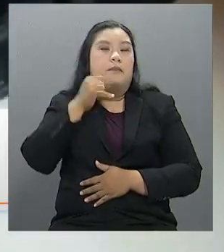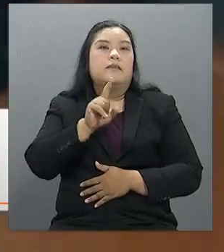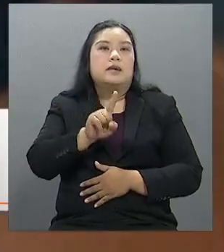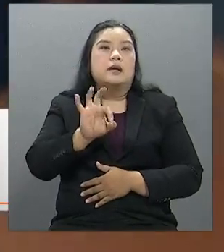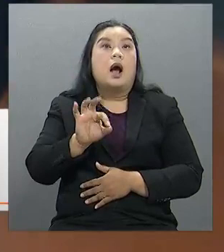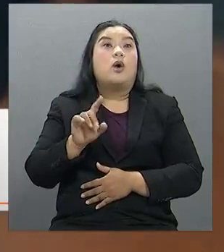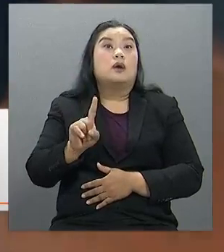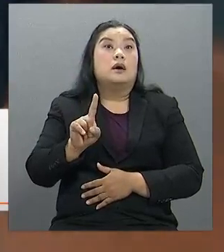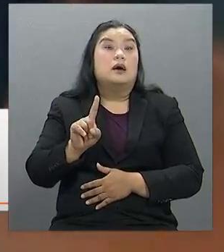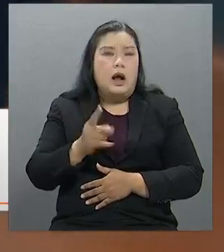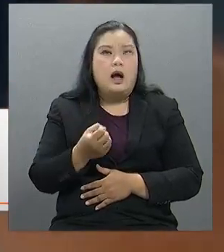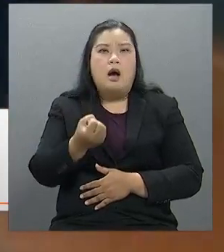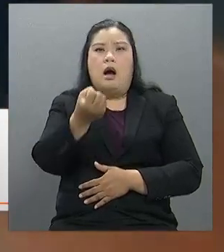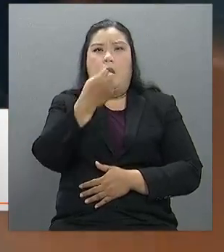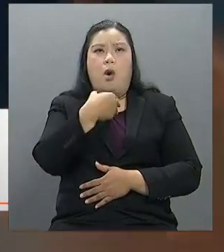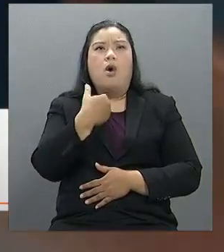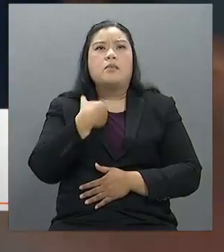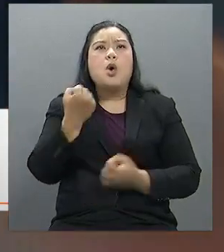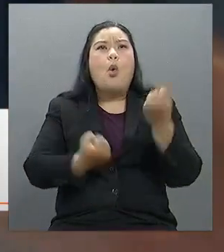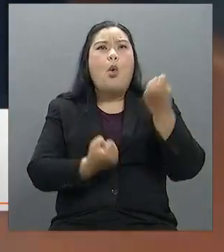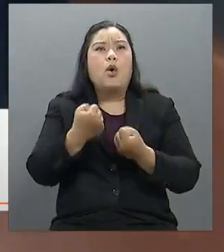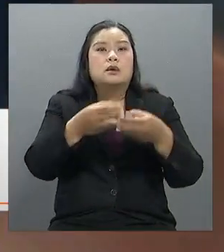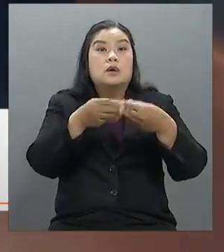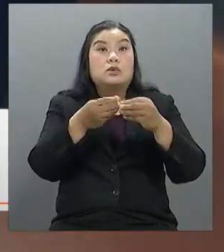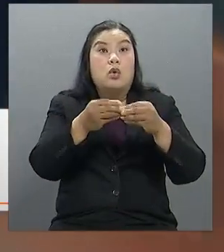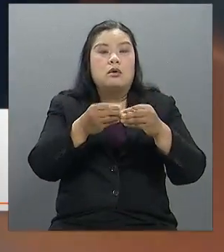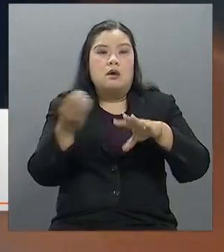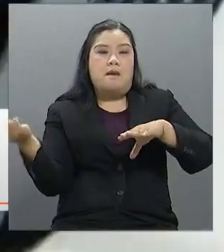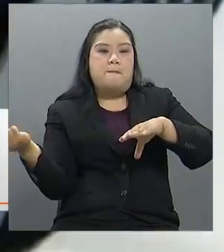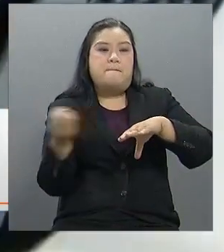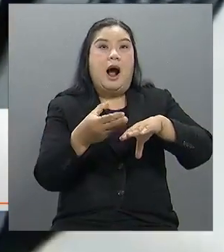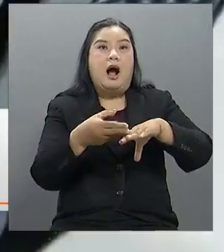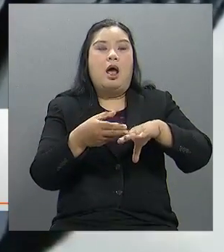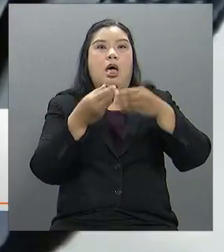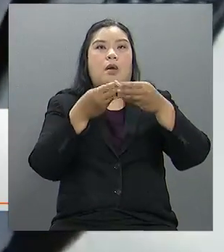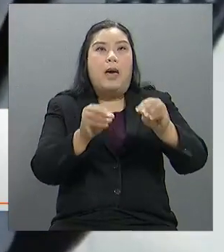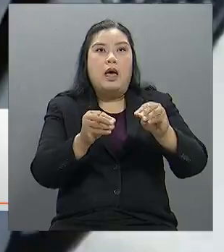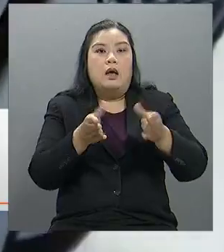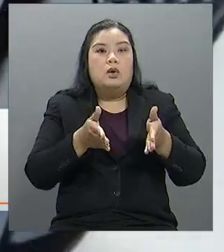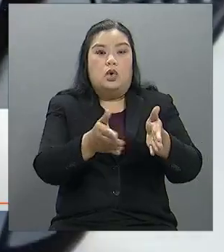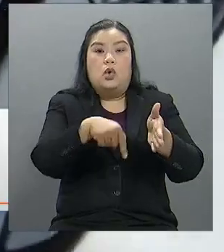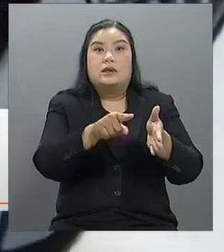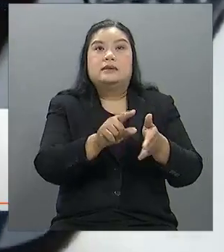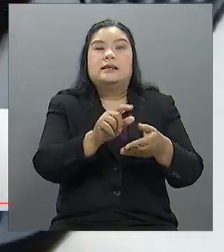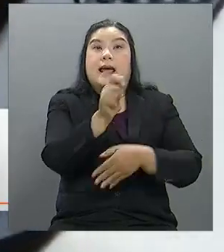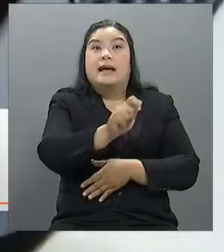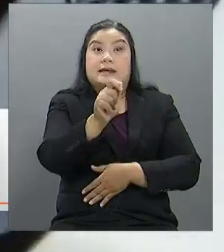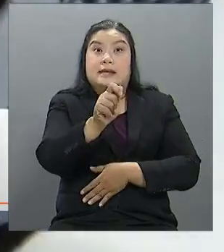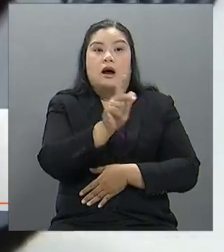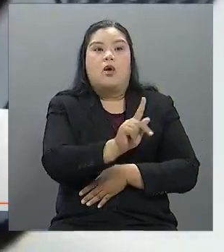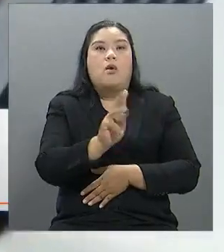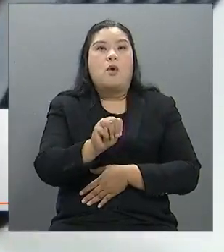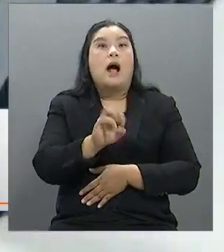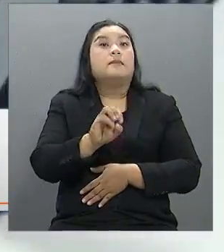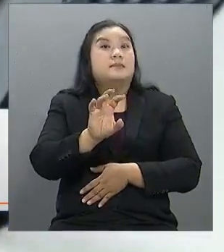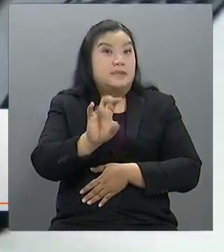ากระจกเสียหายค่ะเกิดขึ้นที่ถนนสายเอเชียขาขึ้นกิโลเมตรที่57อยู่หมู่ที่2ตำบลชัย